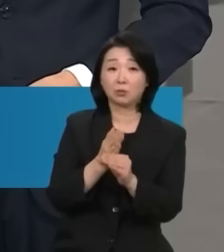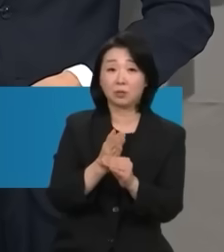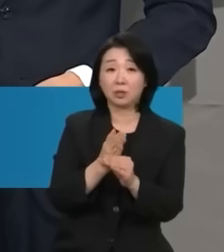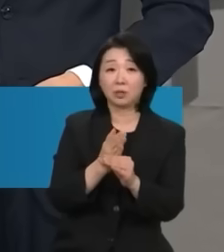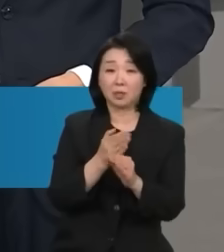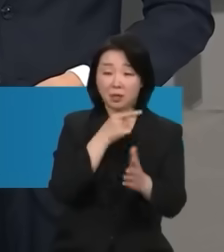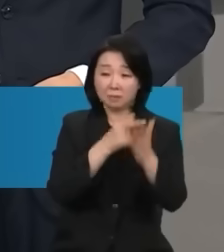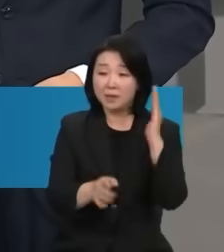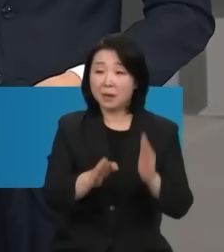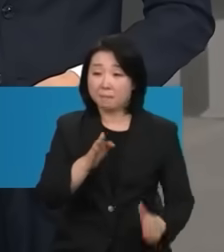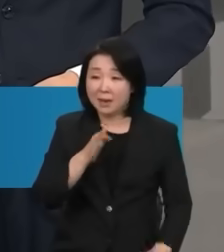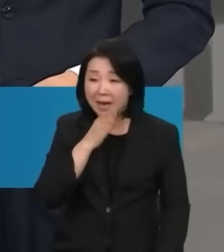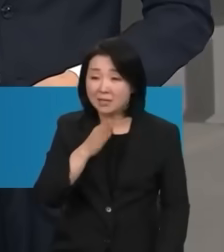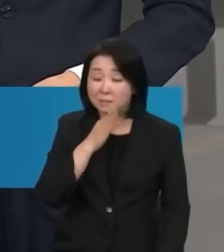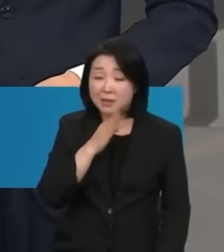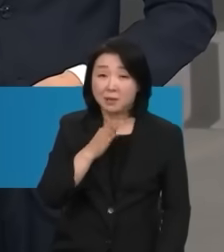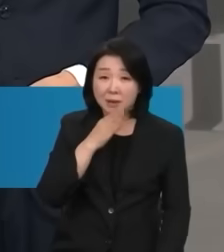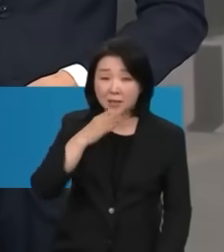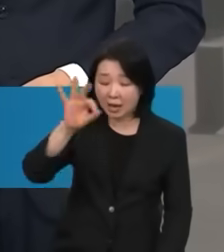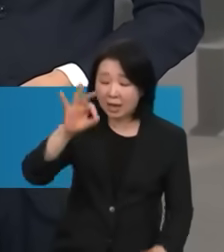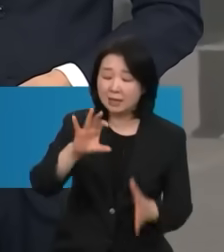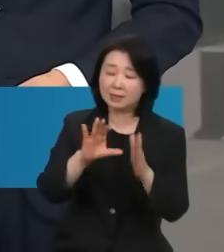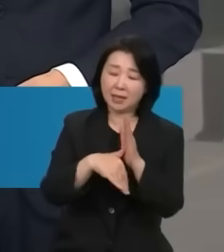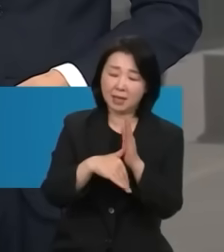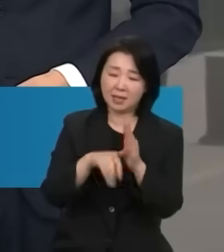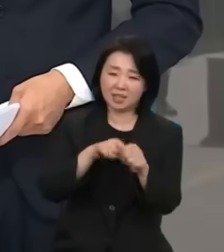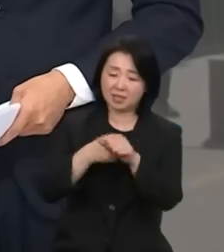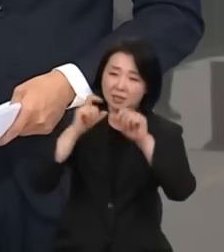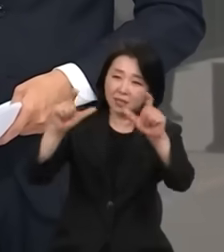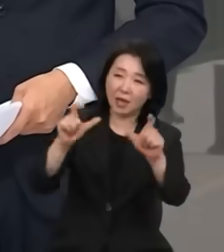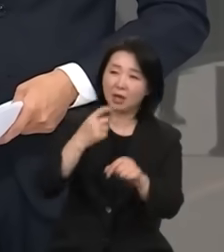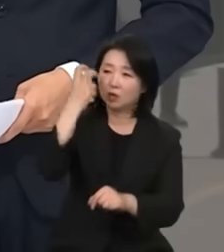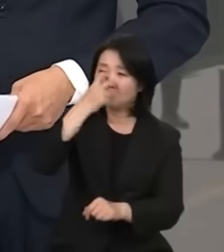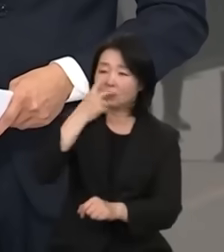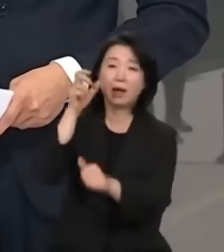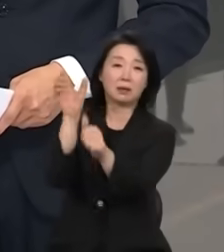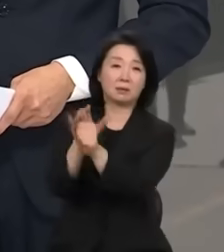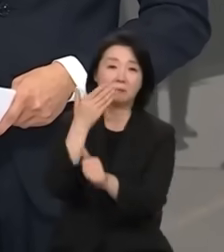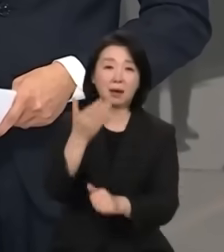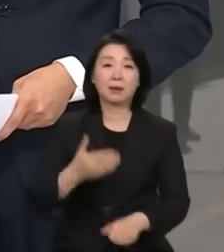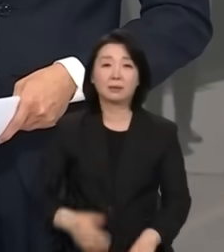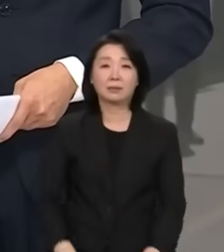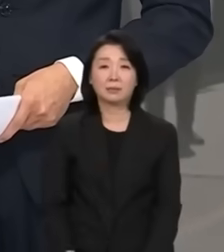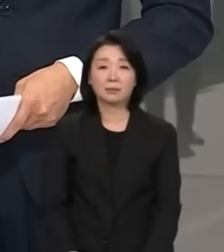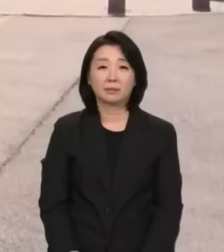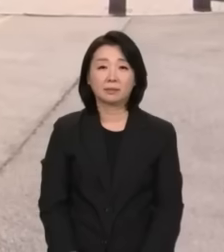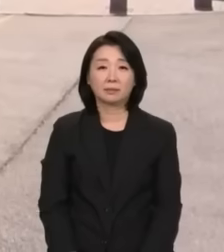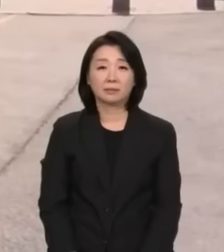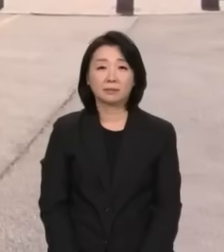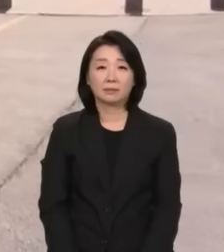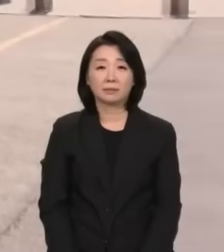사실로 확인될 경우 징계나 수사 의뢰도 가능합니다. 베이징에서 이도성 특파원입니다.